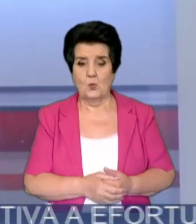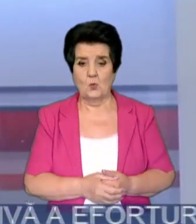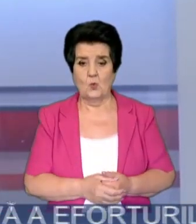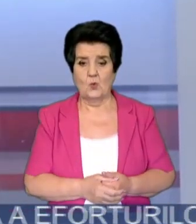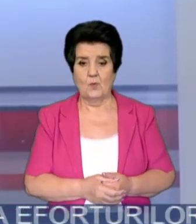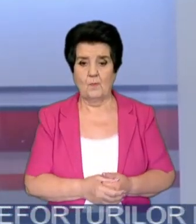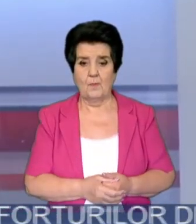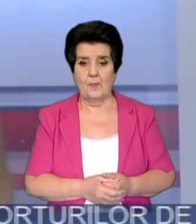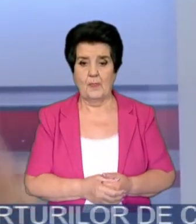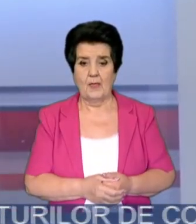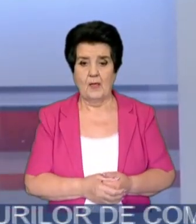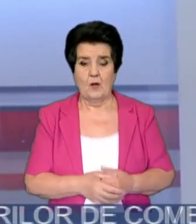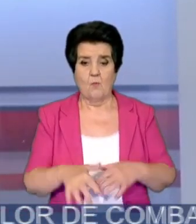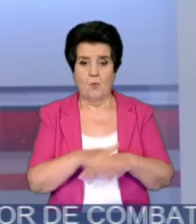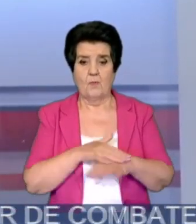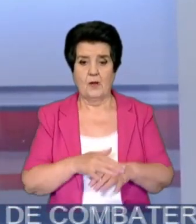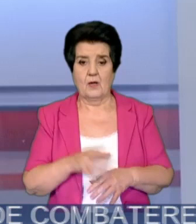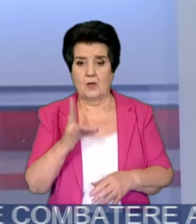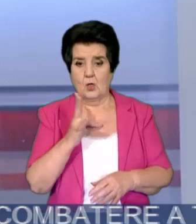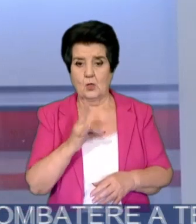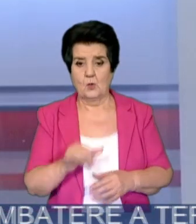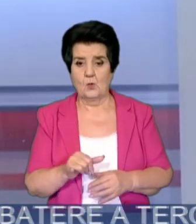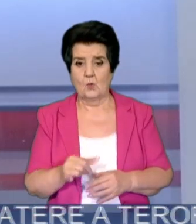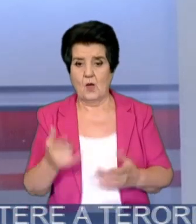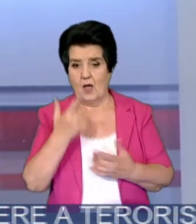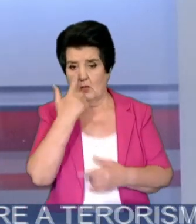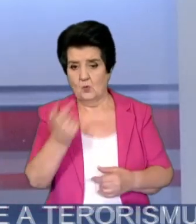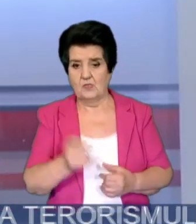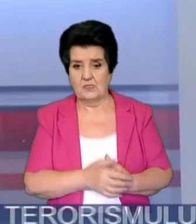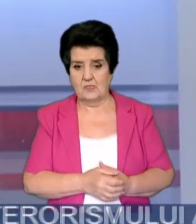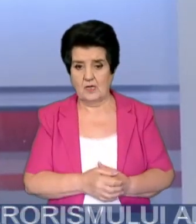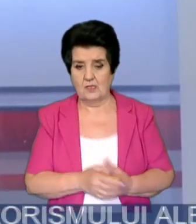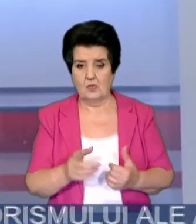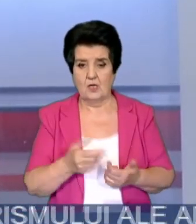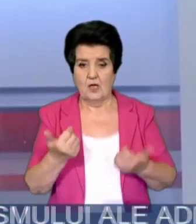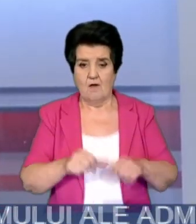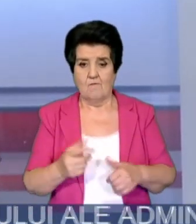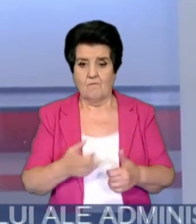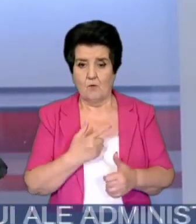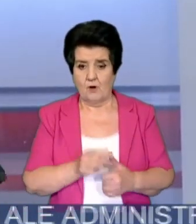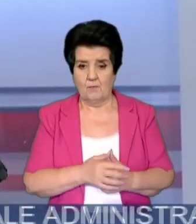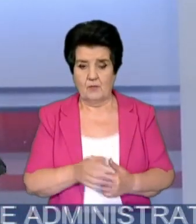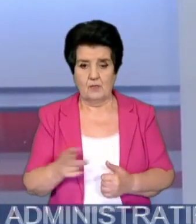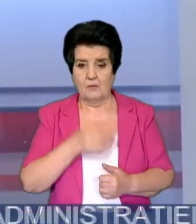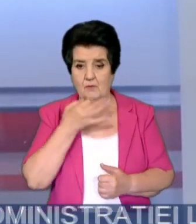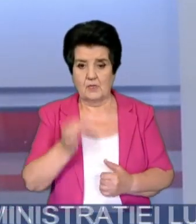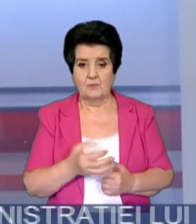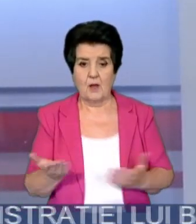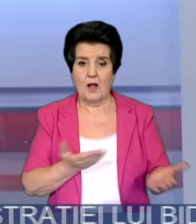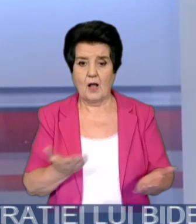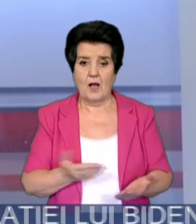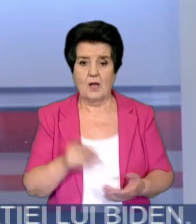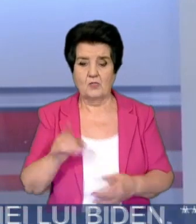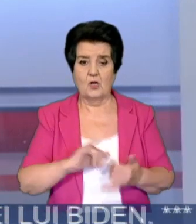spunem, public a anunțat sub anumită formă, măcar nu a diet. Care sunt